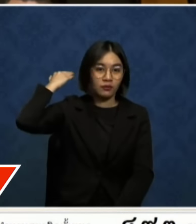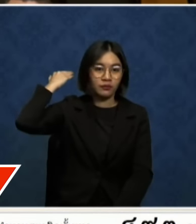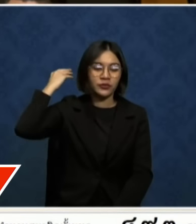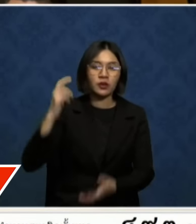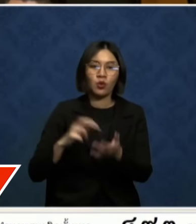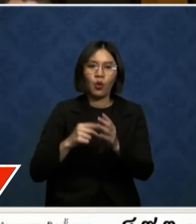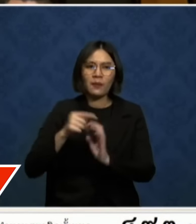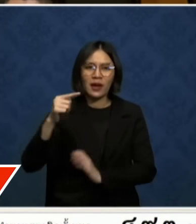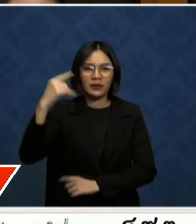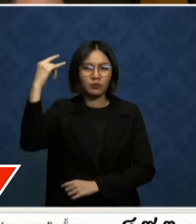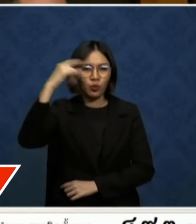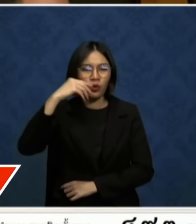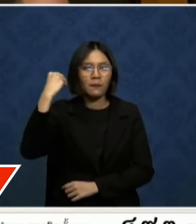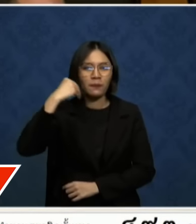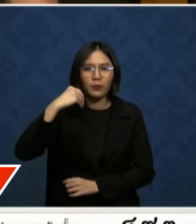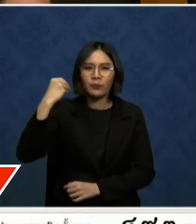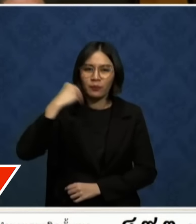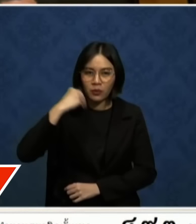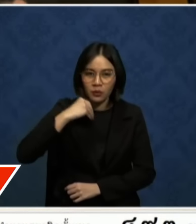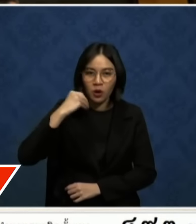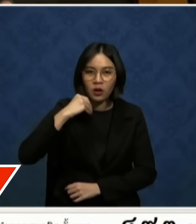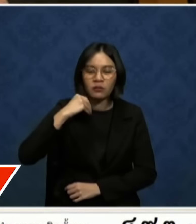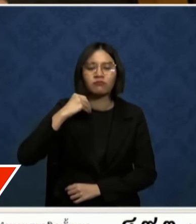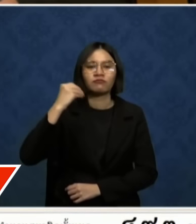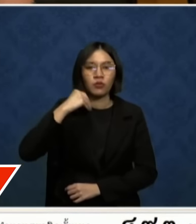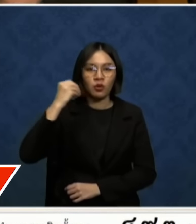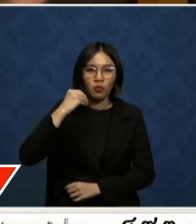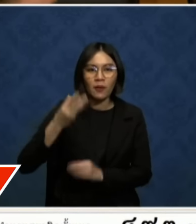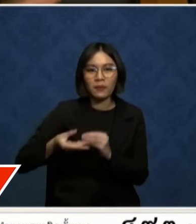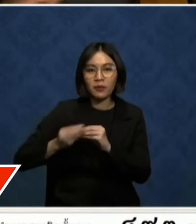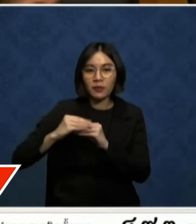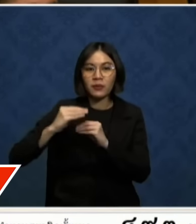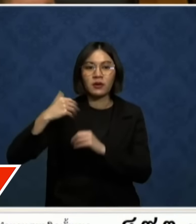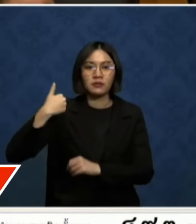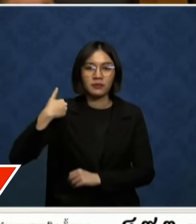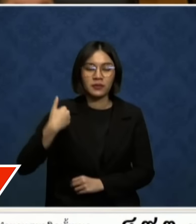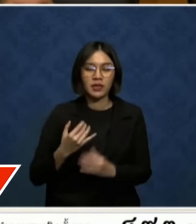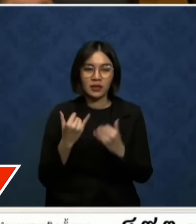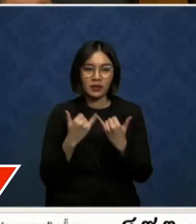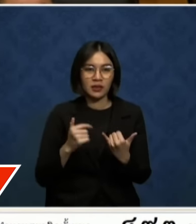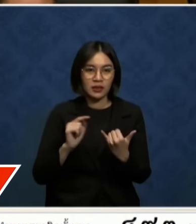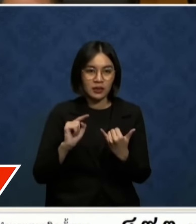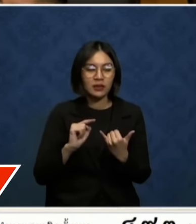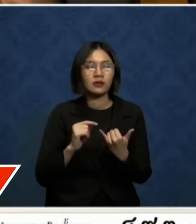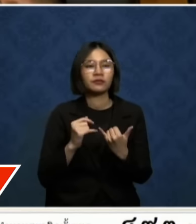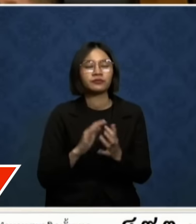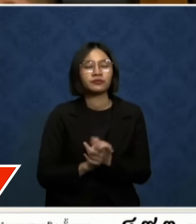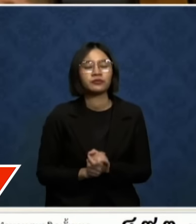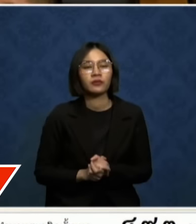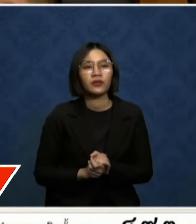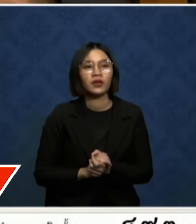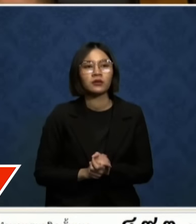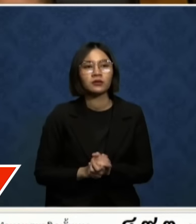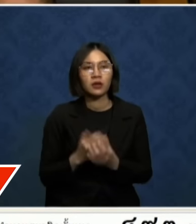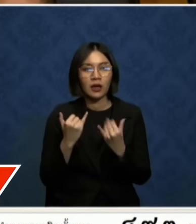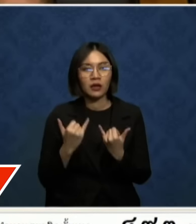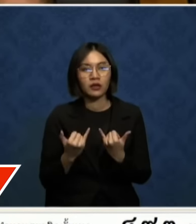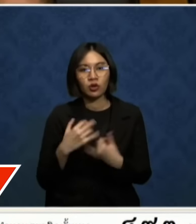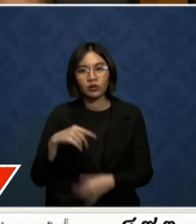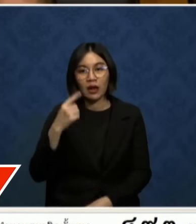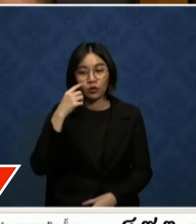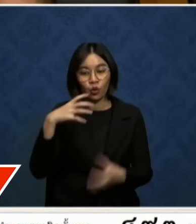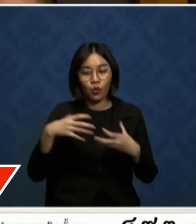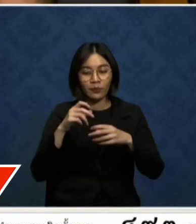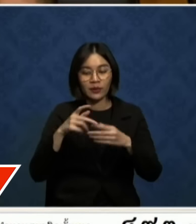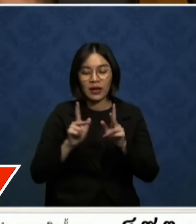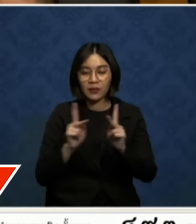ถือว่ามีความถี่ที่ในการสกัดกั้นเนี่ยมากขึ้นอย่างแน่นอนนะครับอันนี้ก็เป็นสิ่งที่กำลังอยู่ในสายตาของคณะกรรม